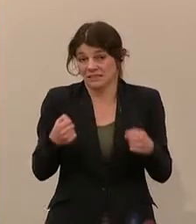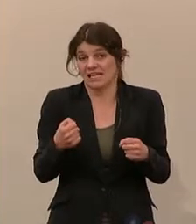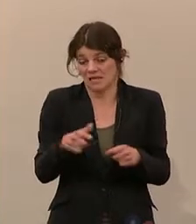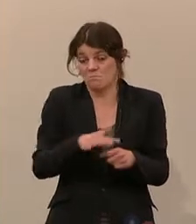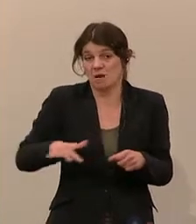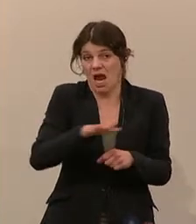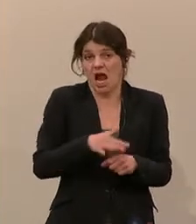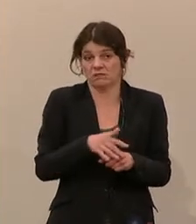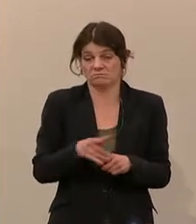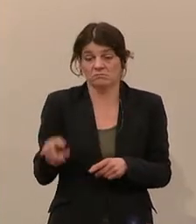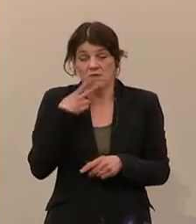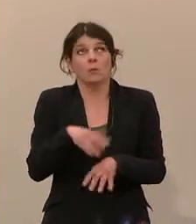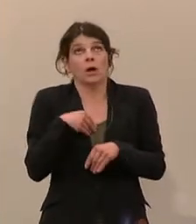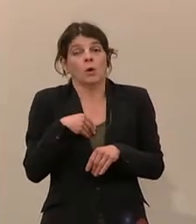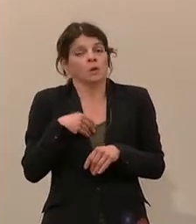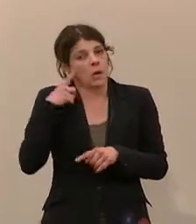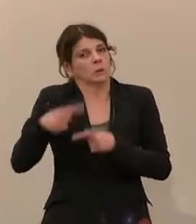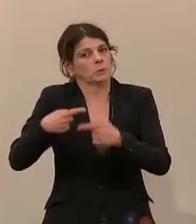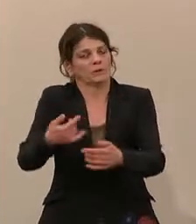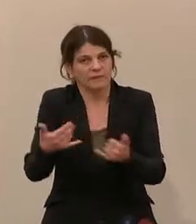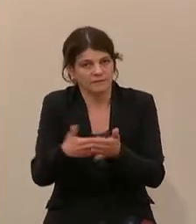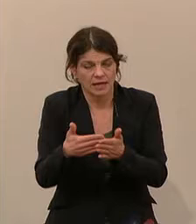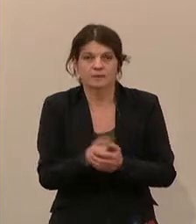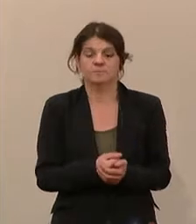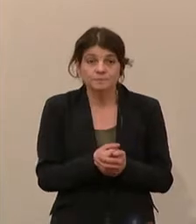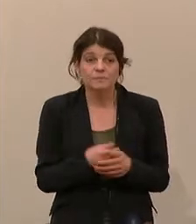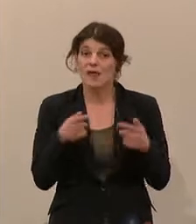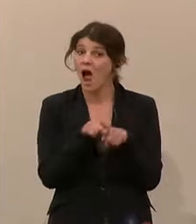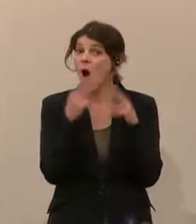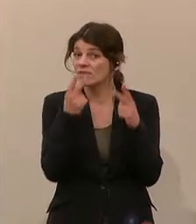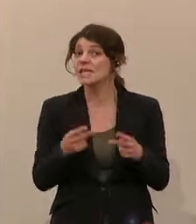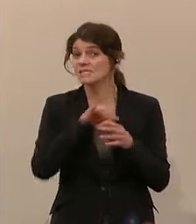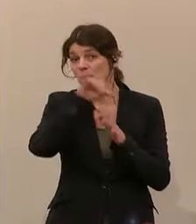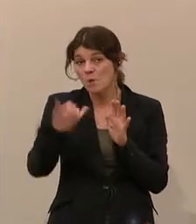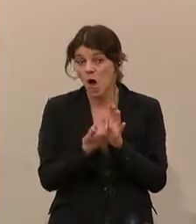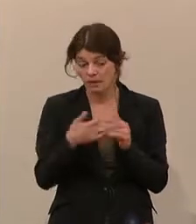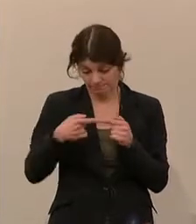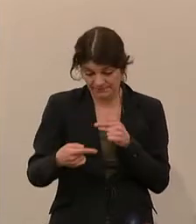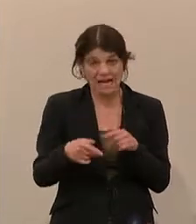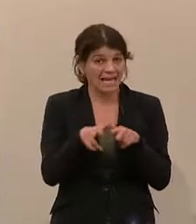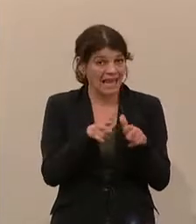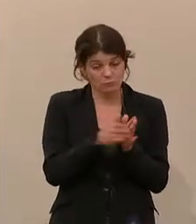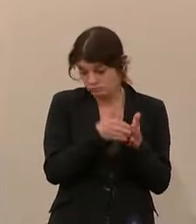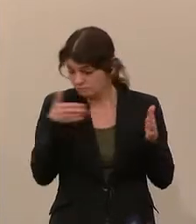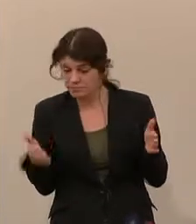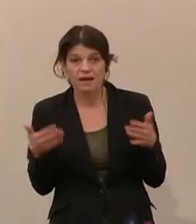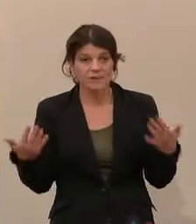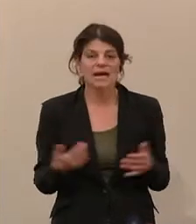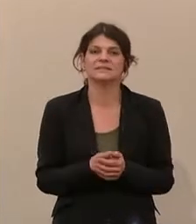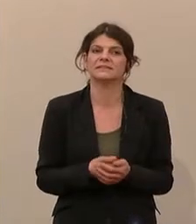zu geben. Ich möchte noch ergänzen, ein auch sehr wichtiges Projekt in dieser Legislaturperiode,